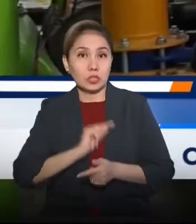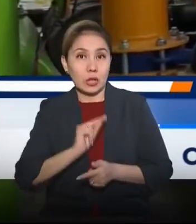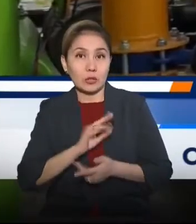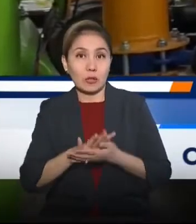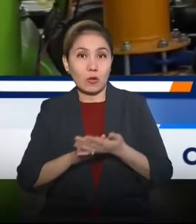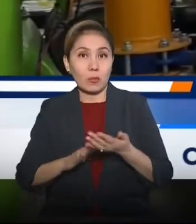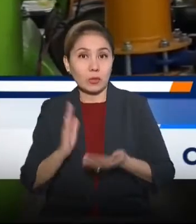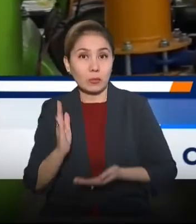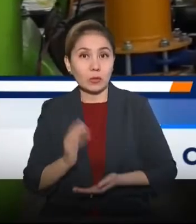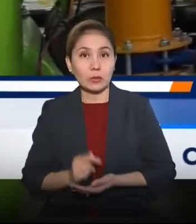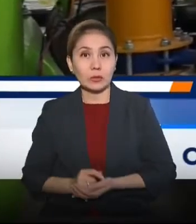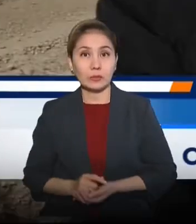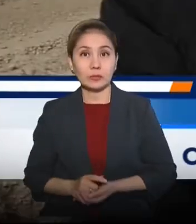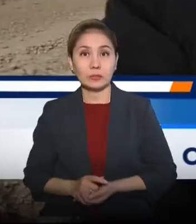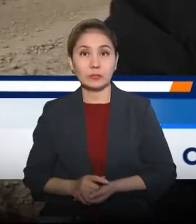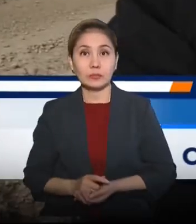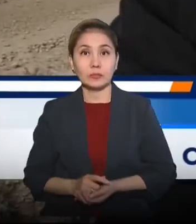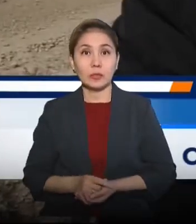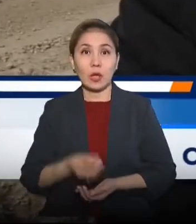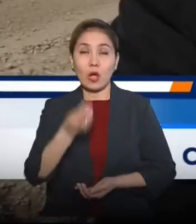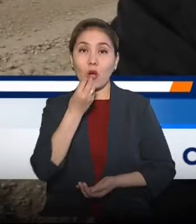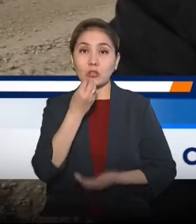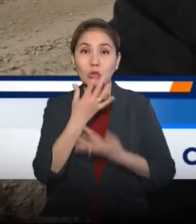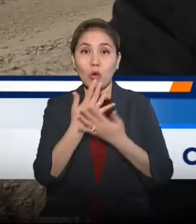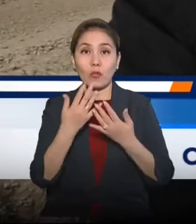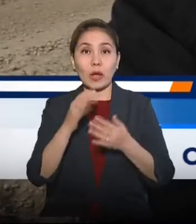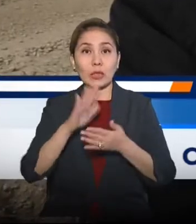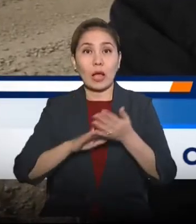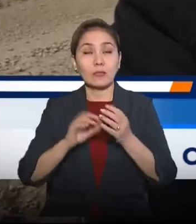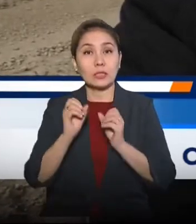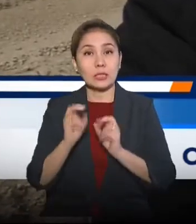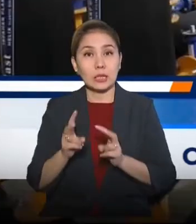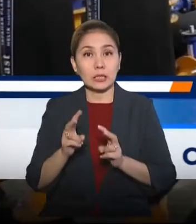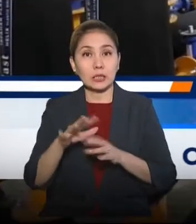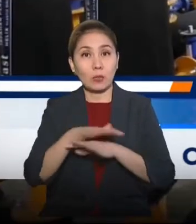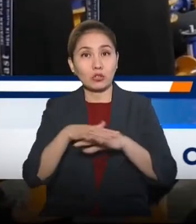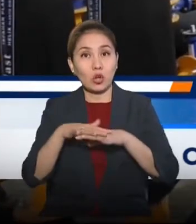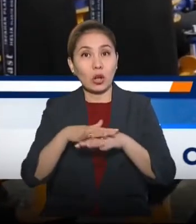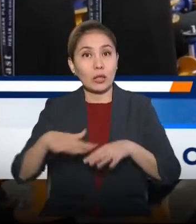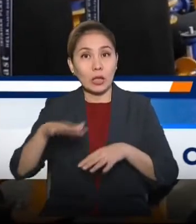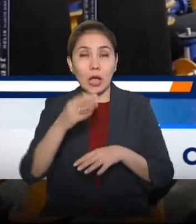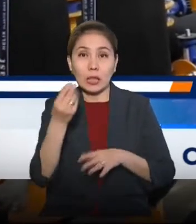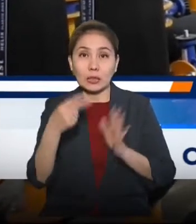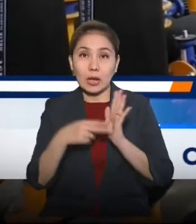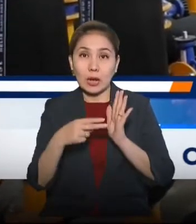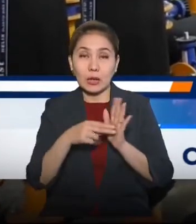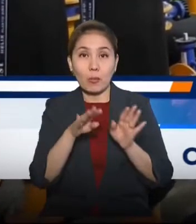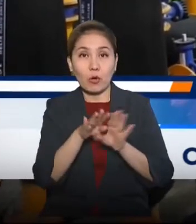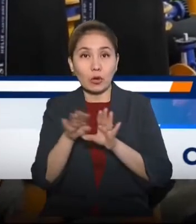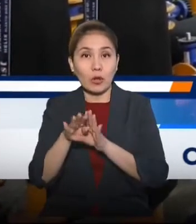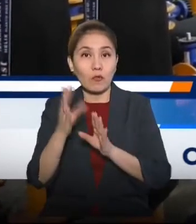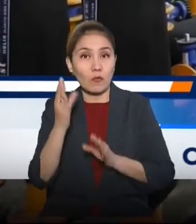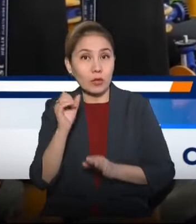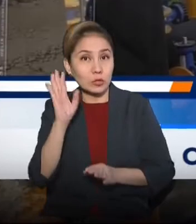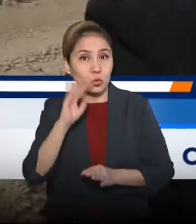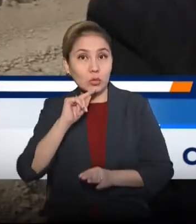davom ettirilmoqda. Oziq-ovqat xavfsizligini ta'minlash va bozorlarda narxlarning barqarorligini ta'minlash va suv